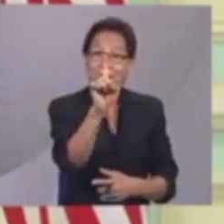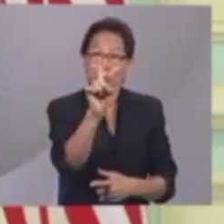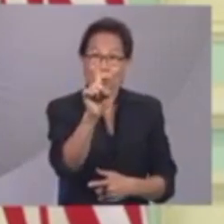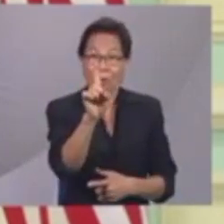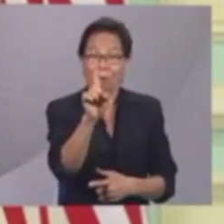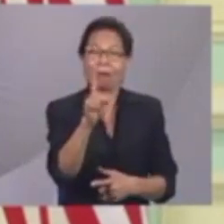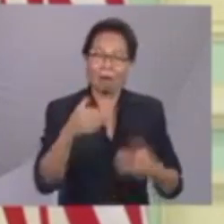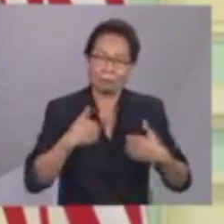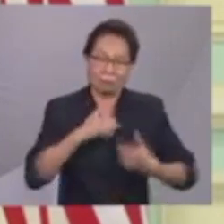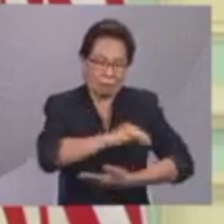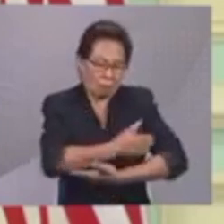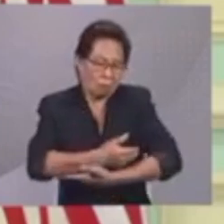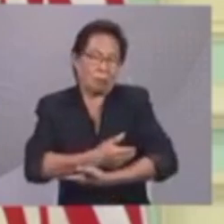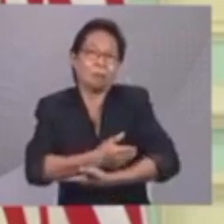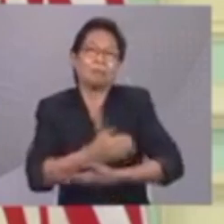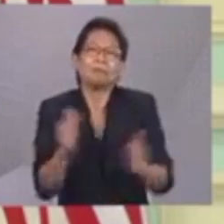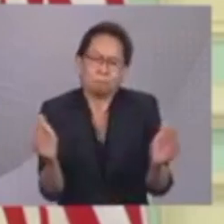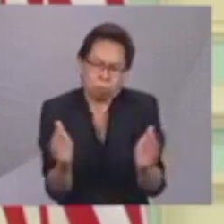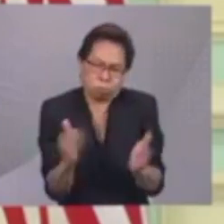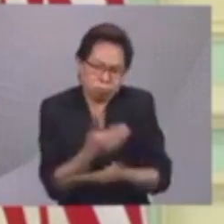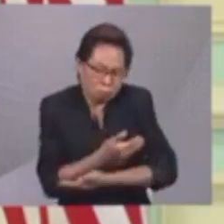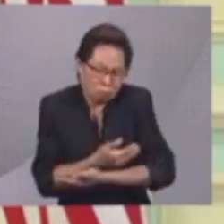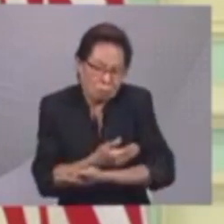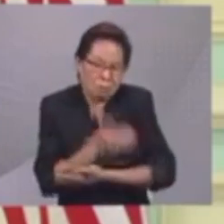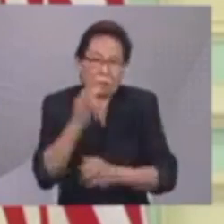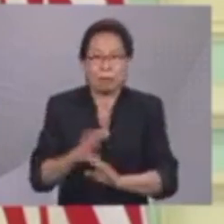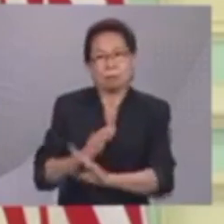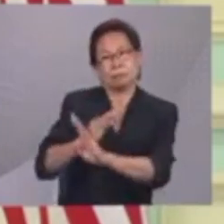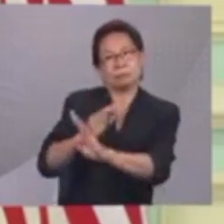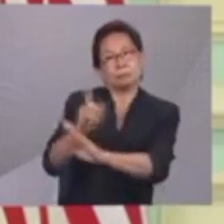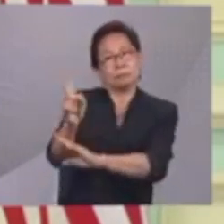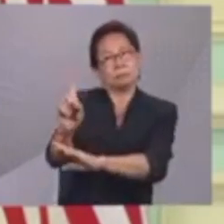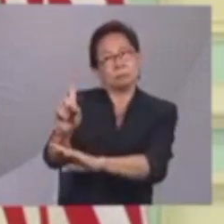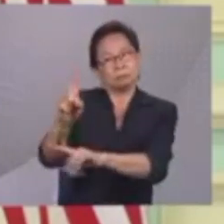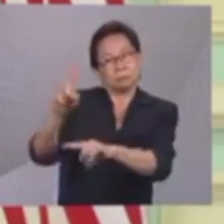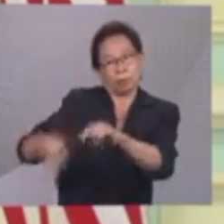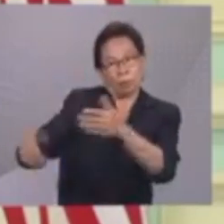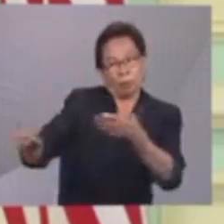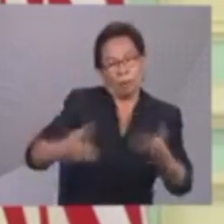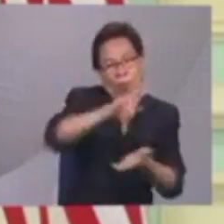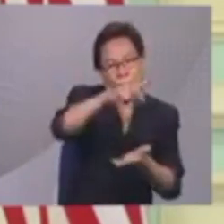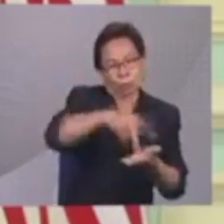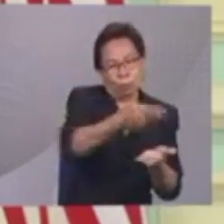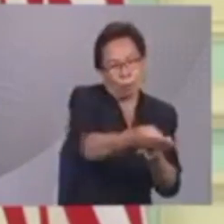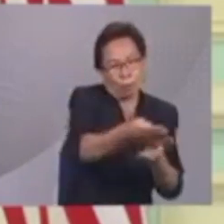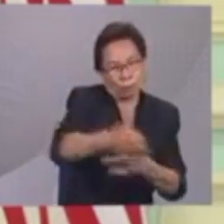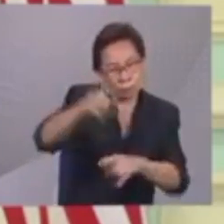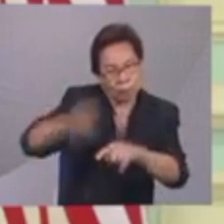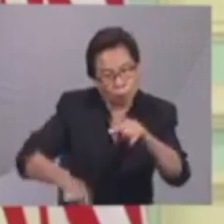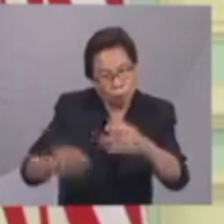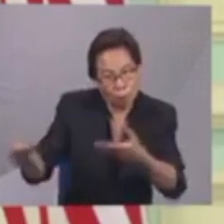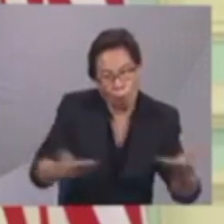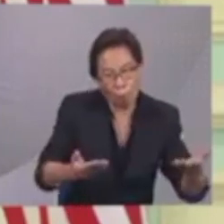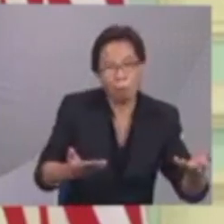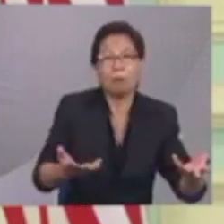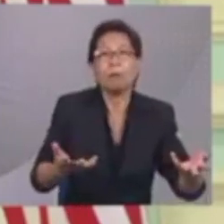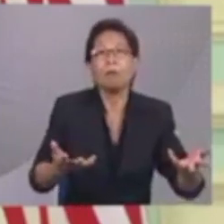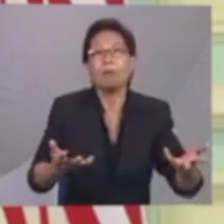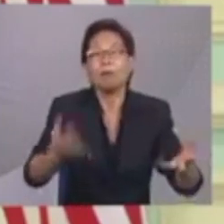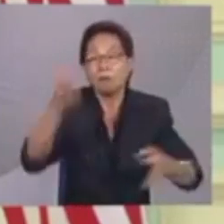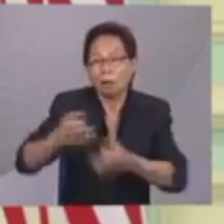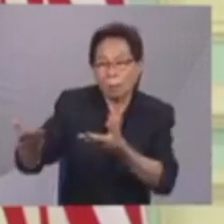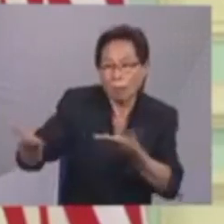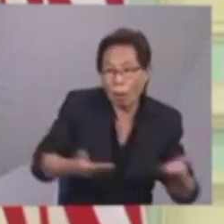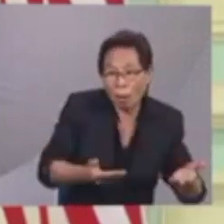Kalau mereka dihalang untuk bawa anak ke pusat membeli belah, dan jika mereka